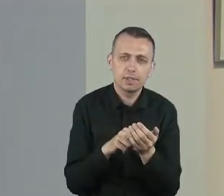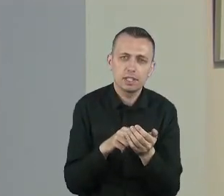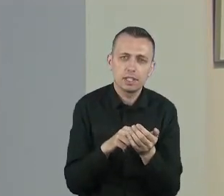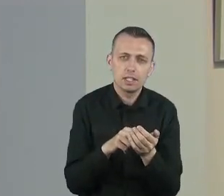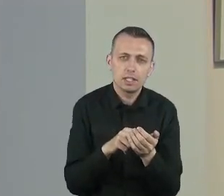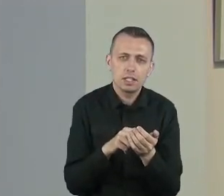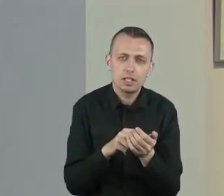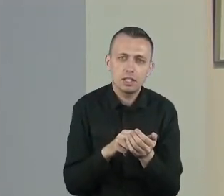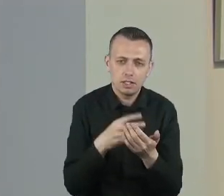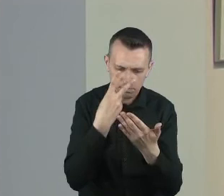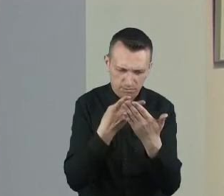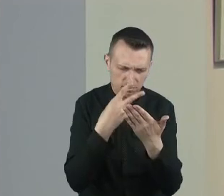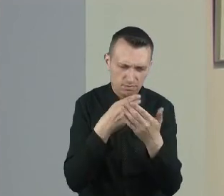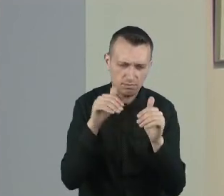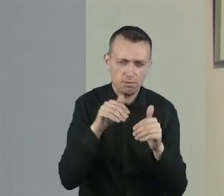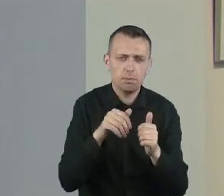dokonać